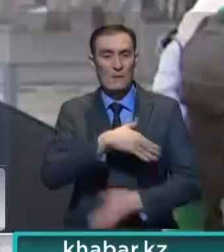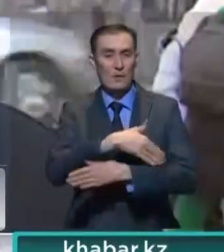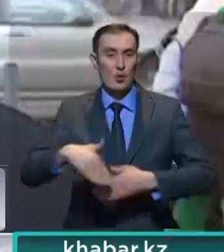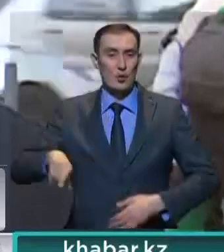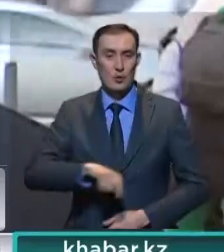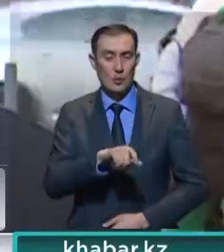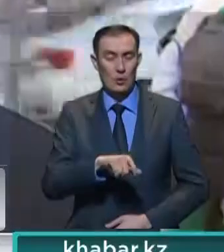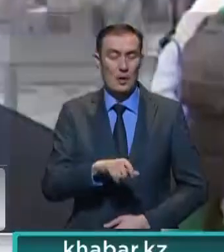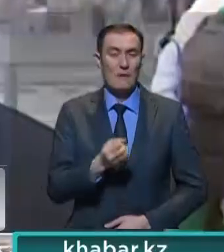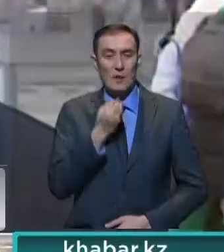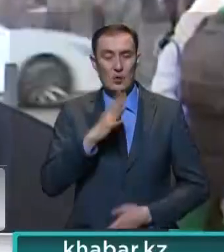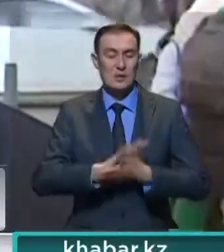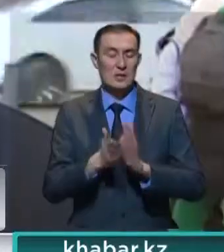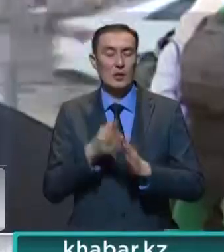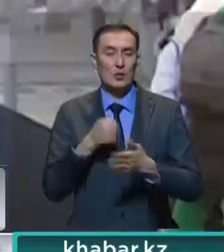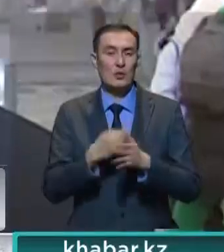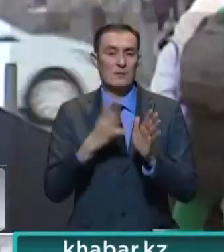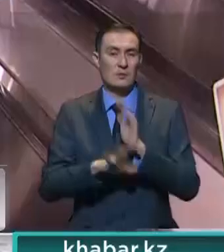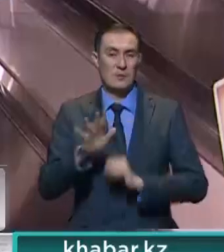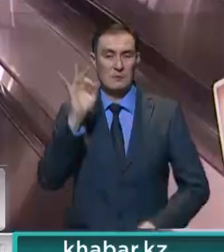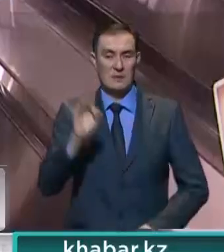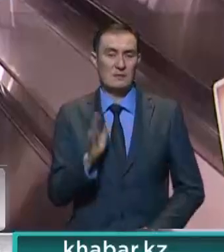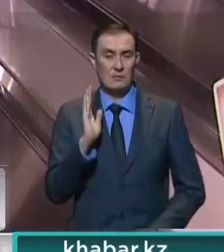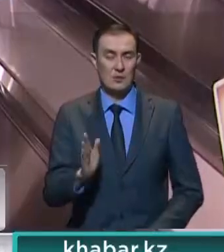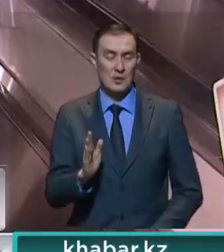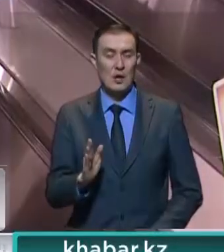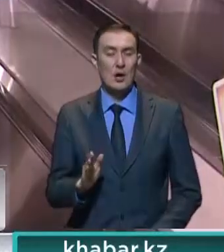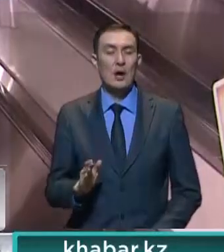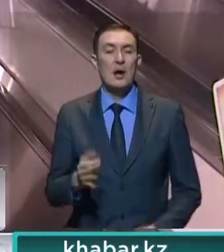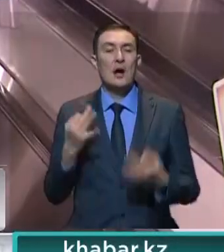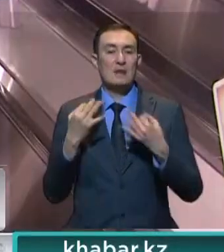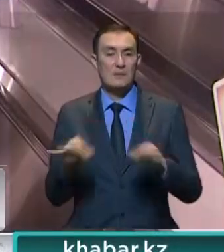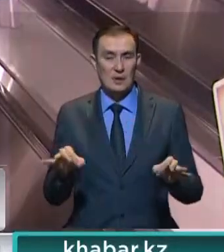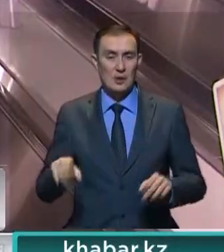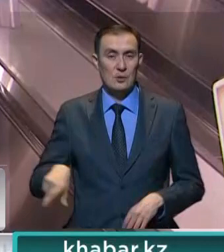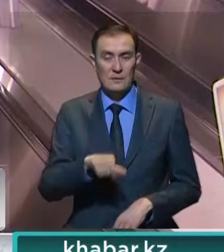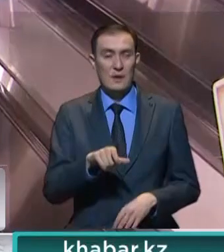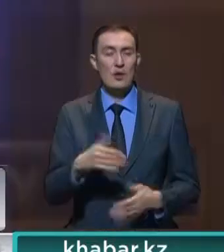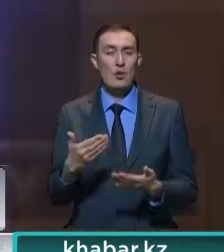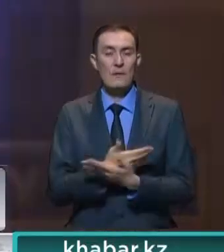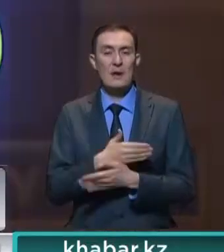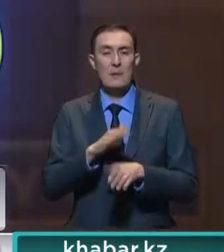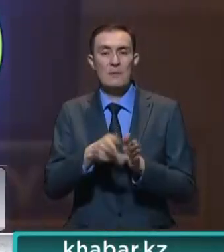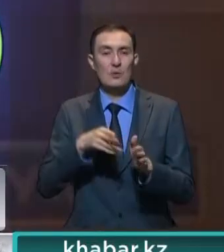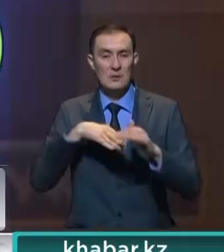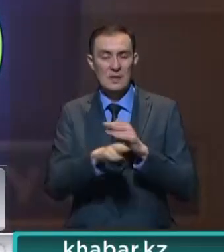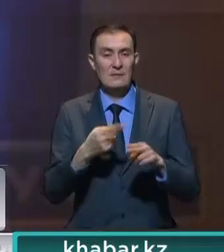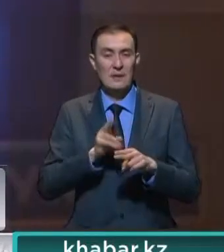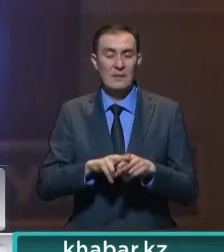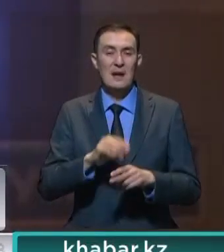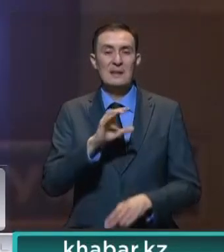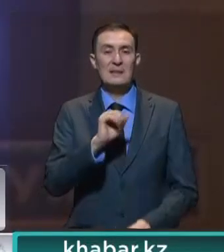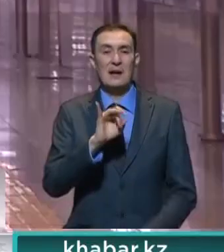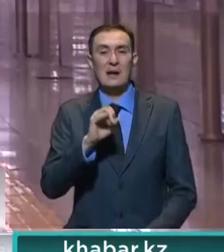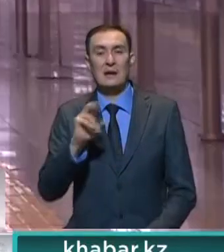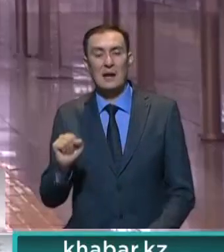хорошем и удовлетворительном состоянии довести до 95%. Разгрузили дорожный трафик и новые станции метро. После открытия станции Сарарка